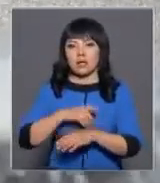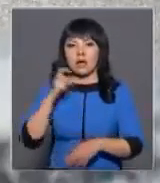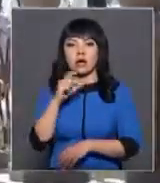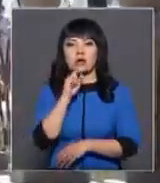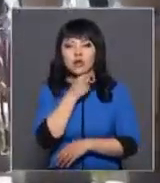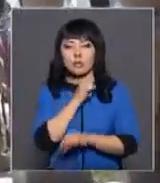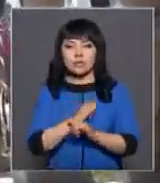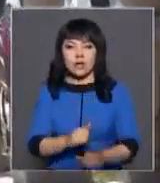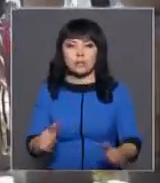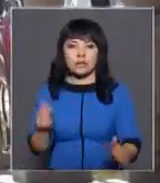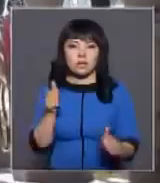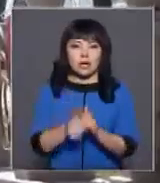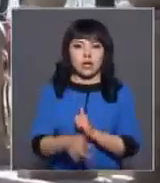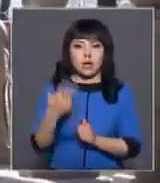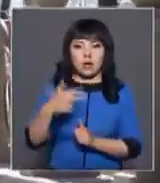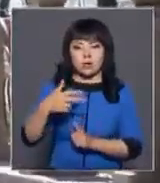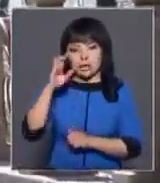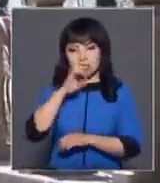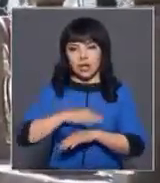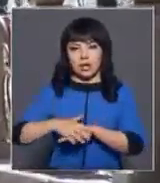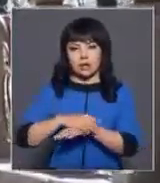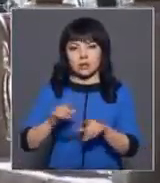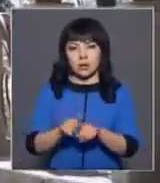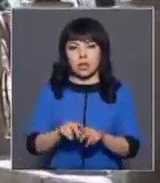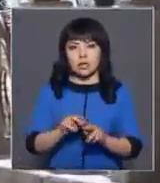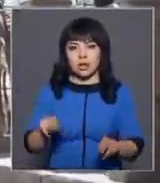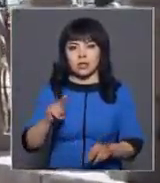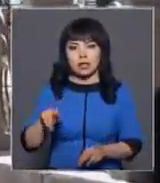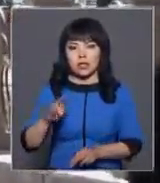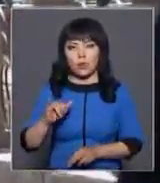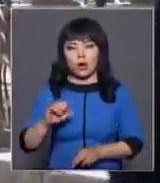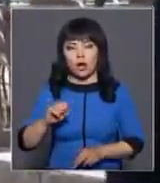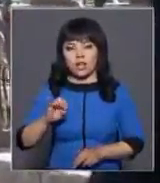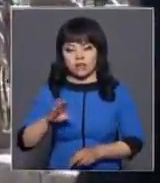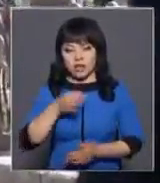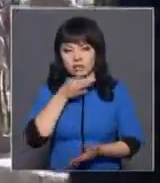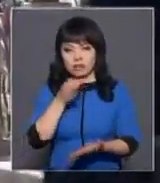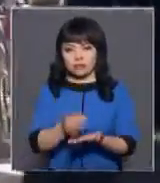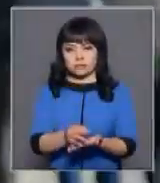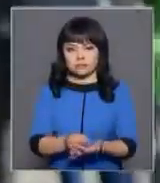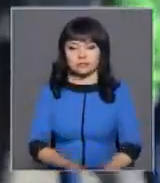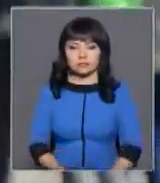дамыған 30 елдің қатарына енеді дейді ұстаз Данияр Уәлиев.